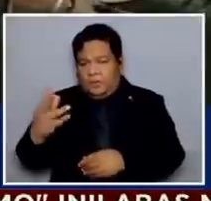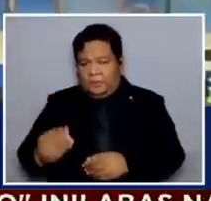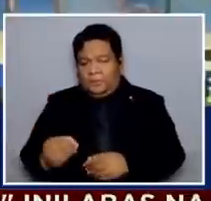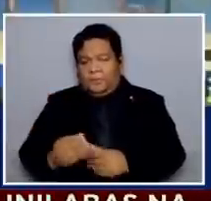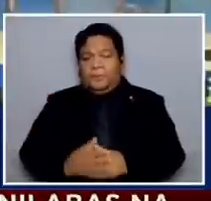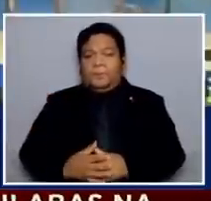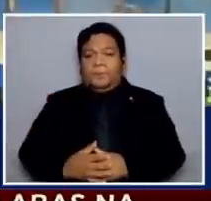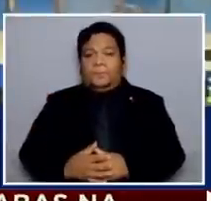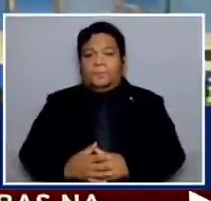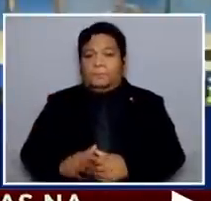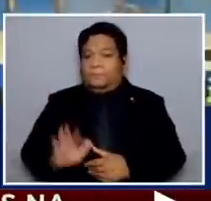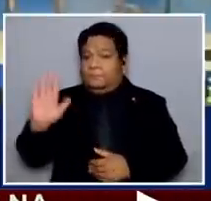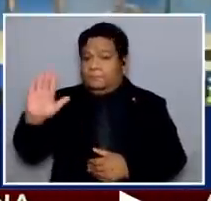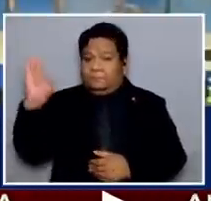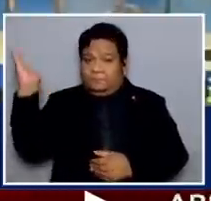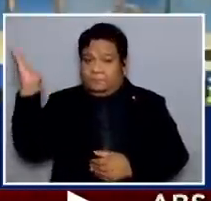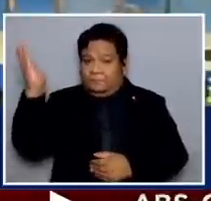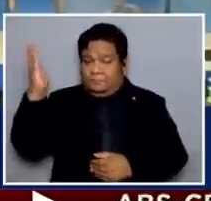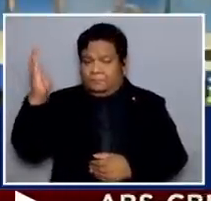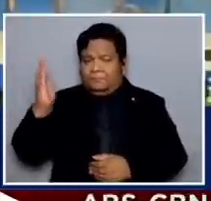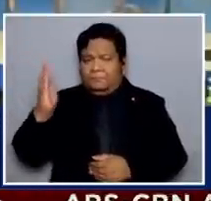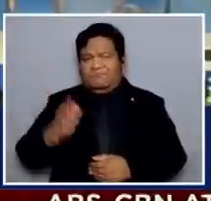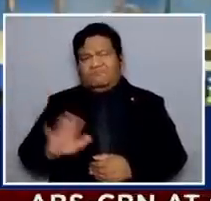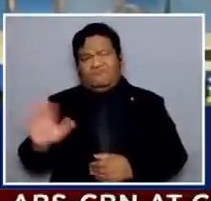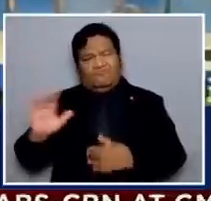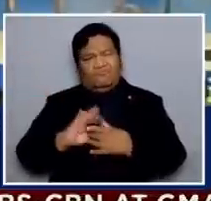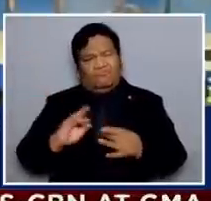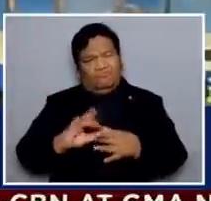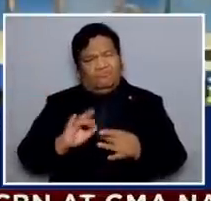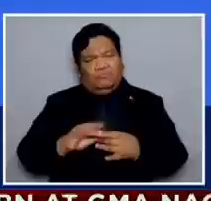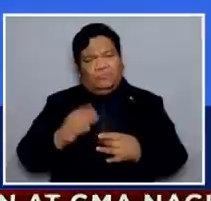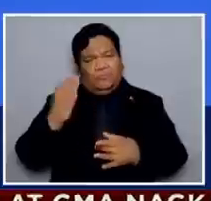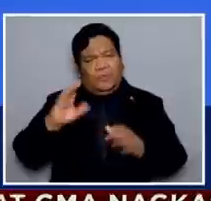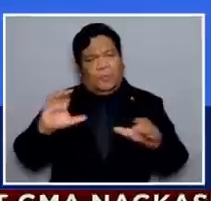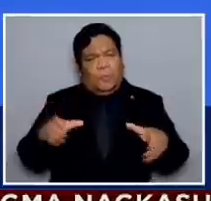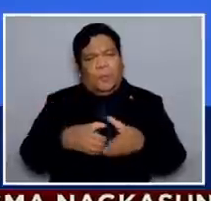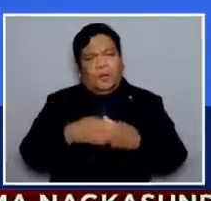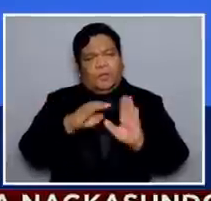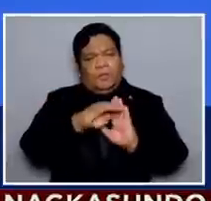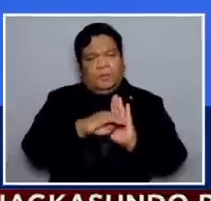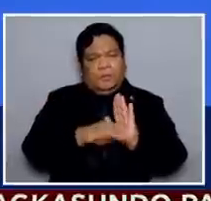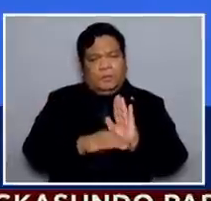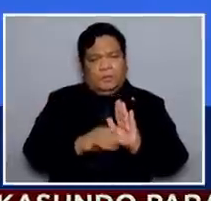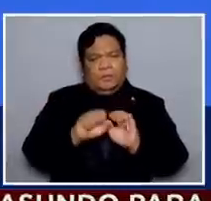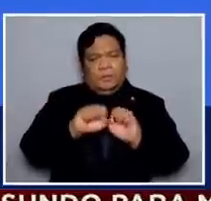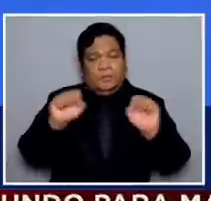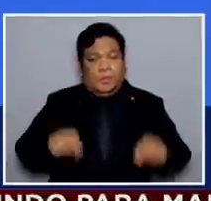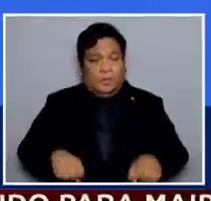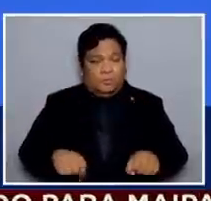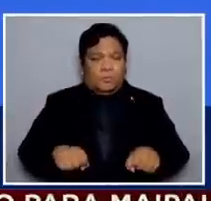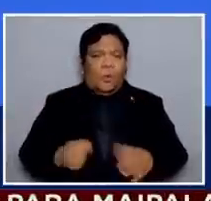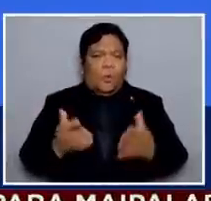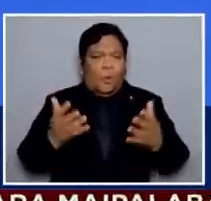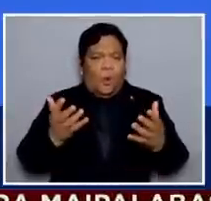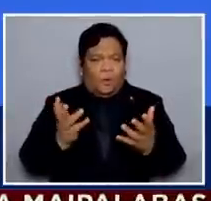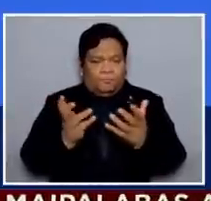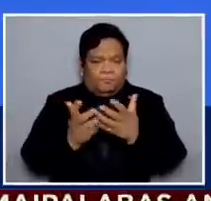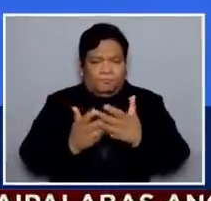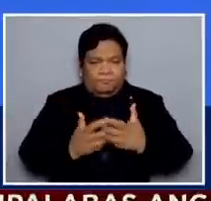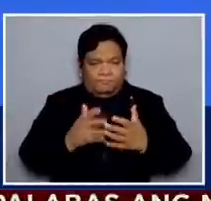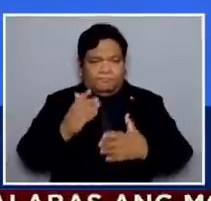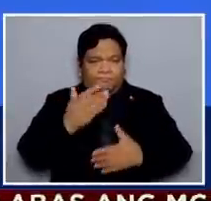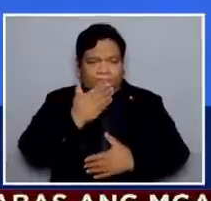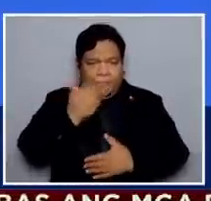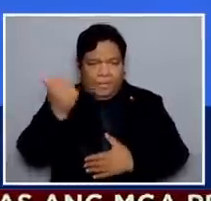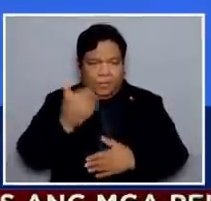talumpati, pinuna ng Pangulo ang umiiral na party list system sa bansa. Nais niyang maisaayos ito, pero kailangan pa ng